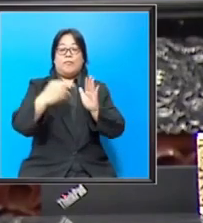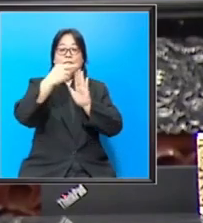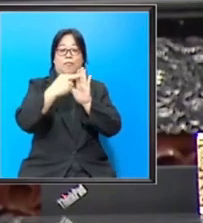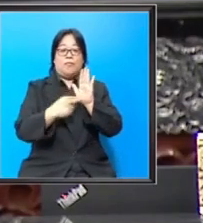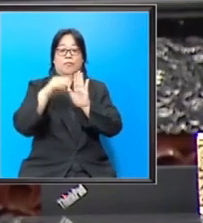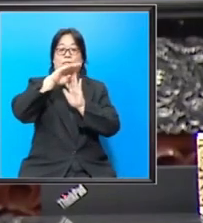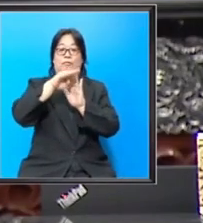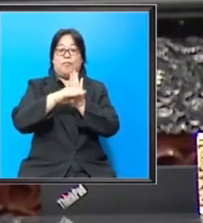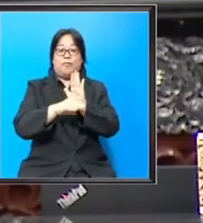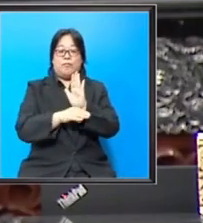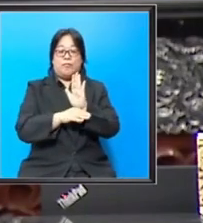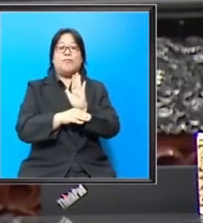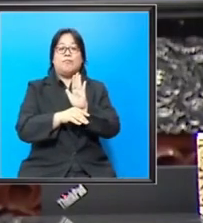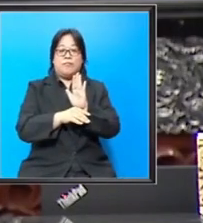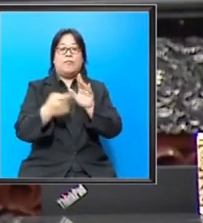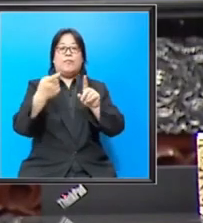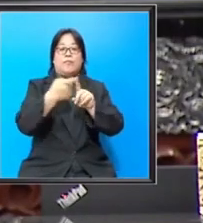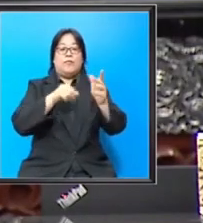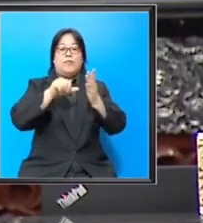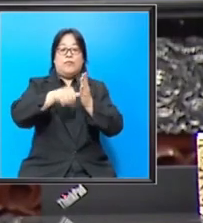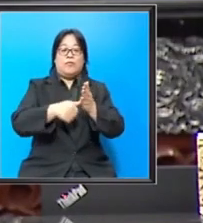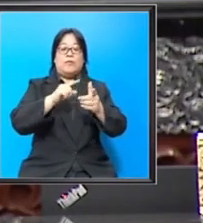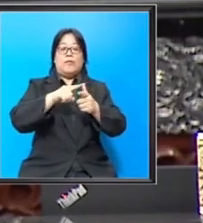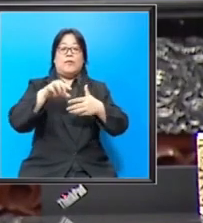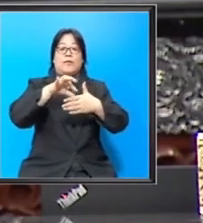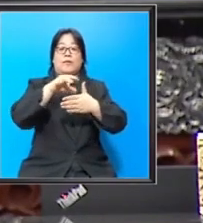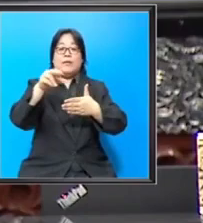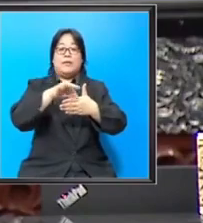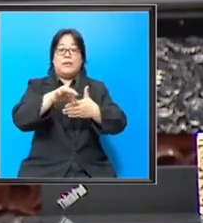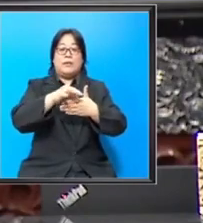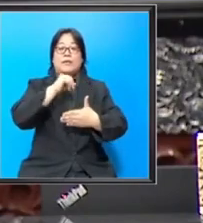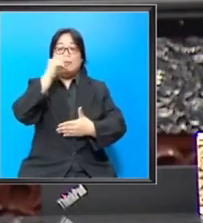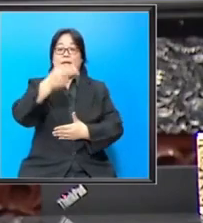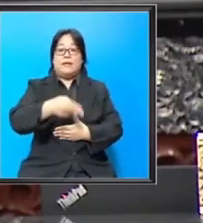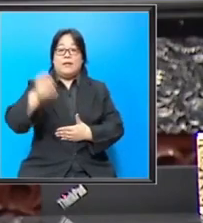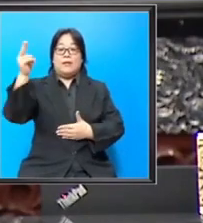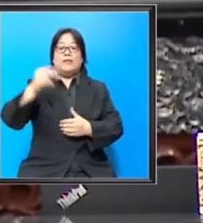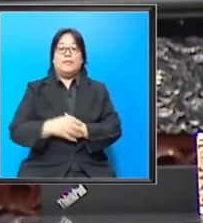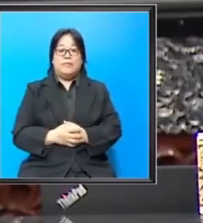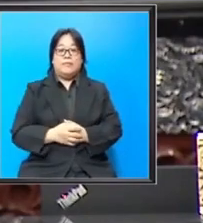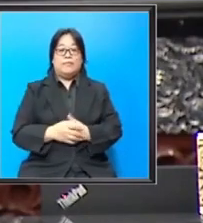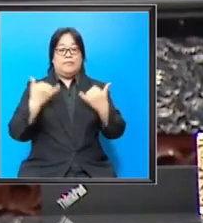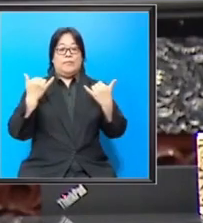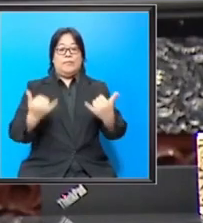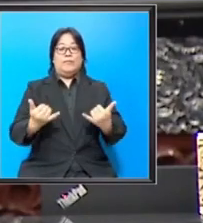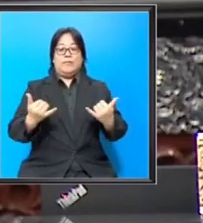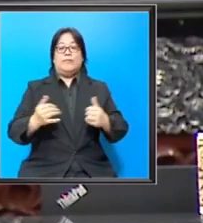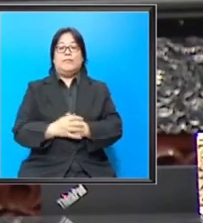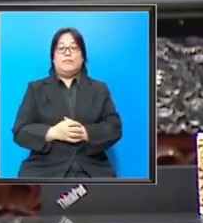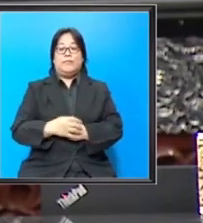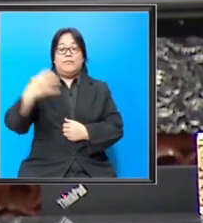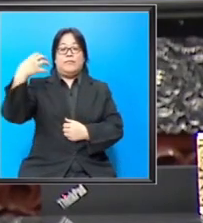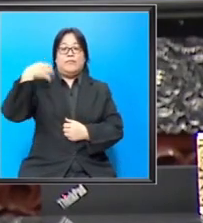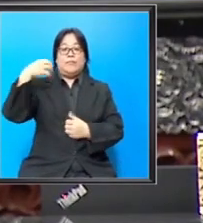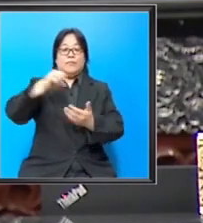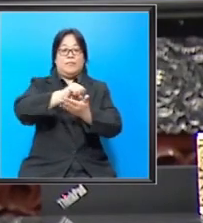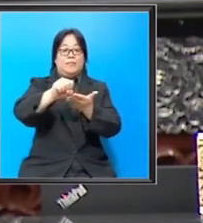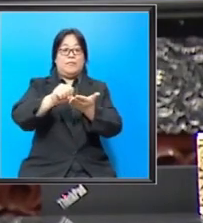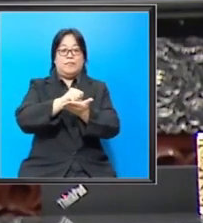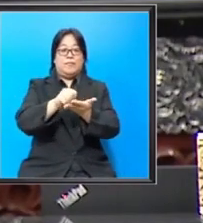tersebut ada diperolehi daripada semua atau daging yang tidak halal stacked hari ini pegawai